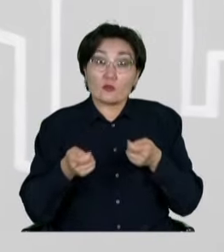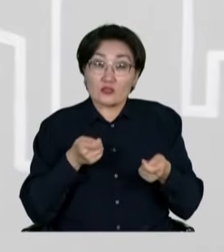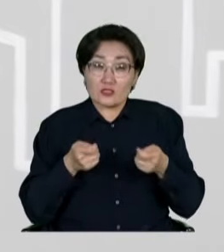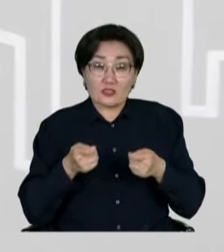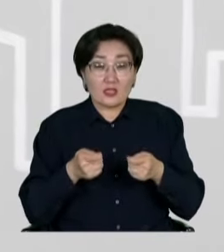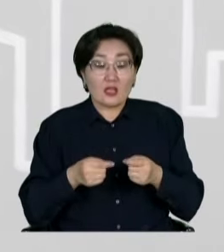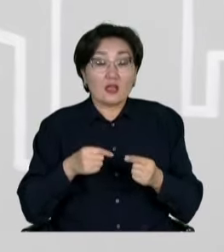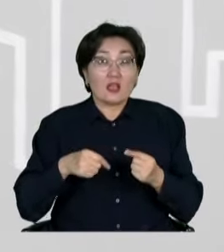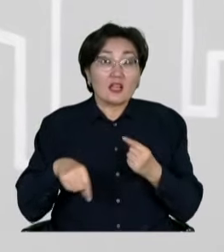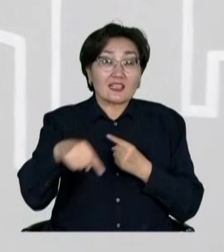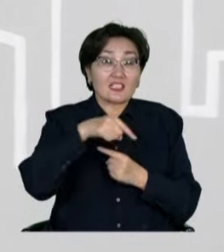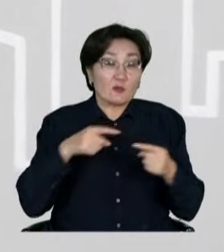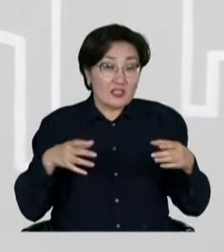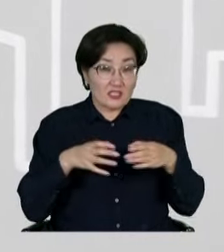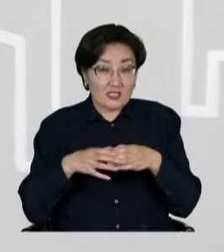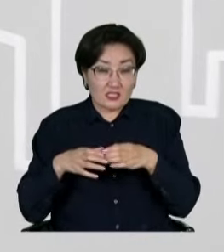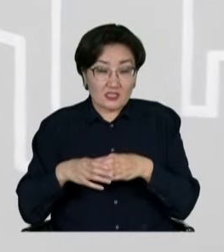это коммерческих организаций.